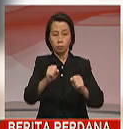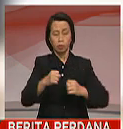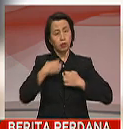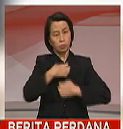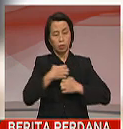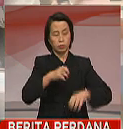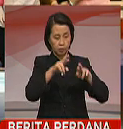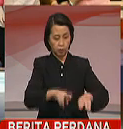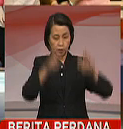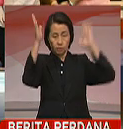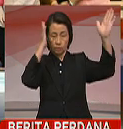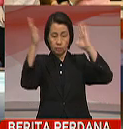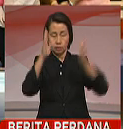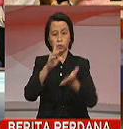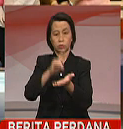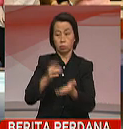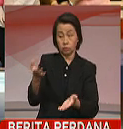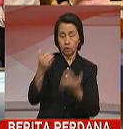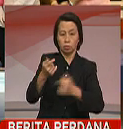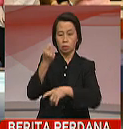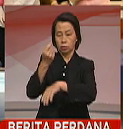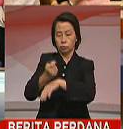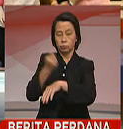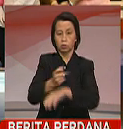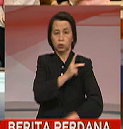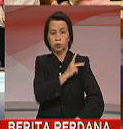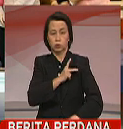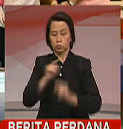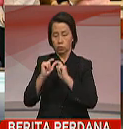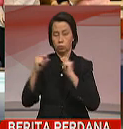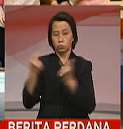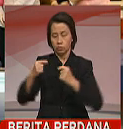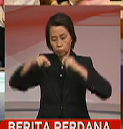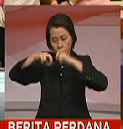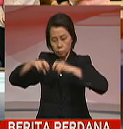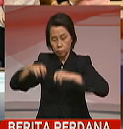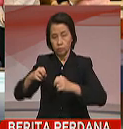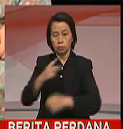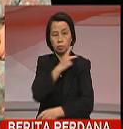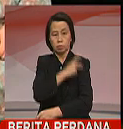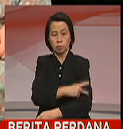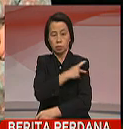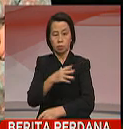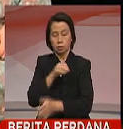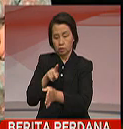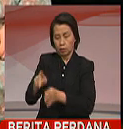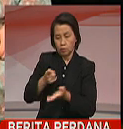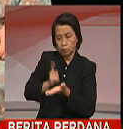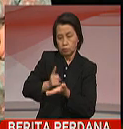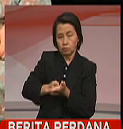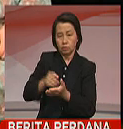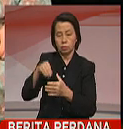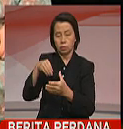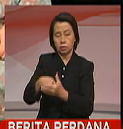dinikmati rakyat Malaysia. Dr. Masliza kini bertugas sebagai Ketua Kumpulan Penyelidikan Klinikal dan Pakar Perunding